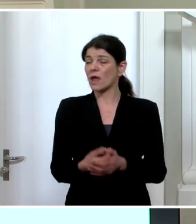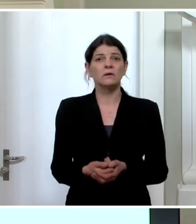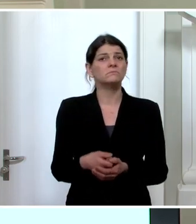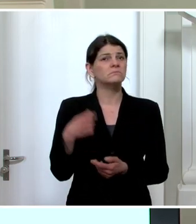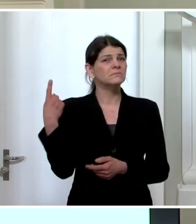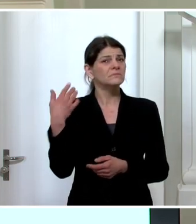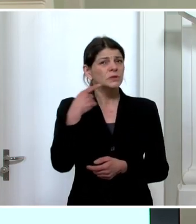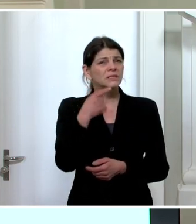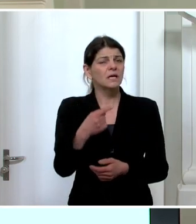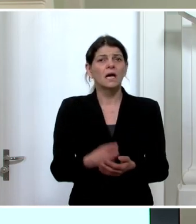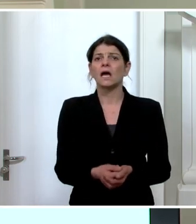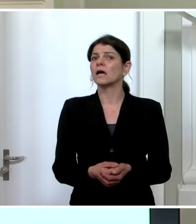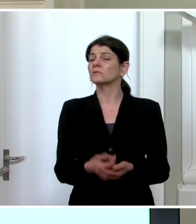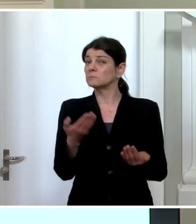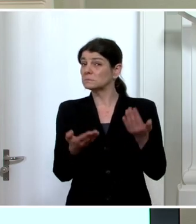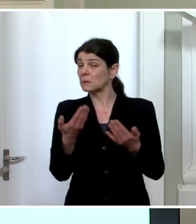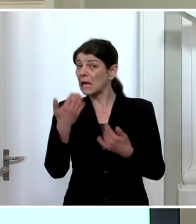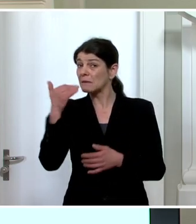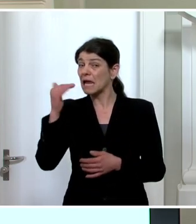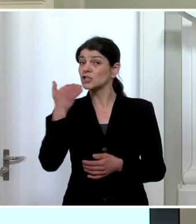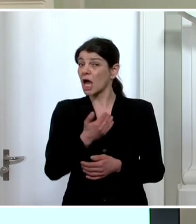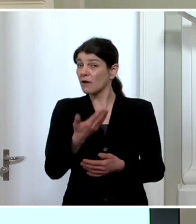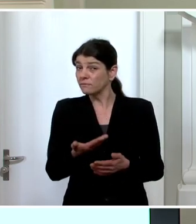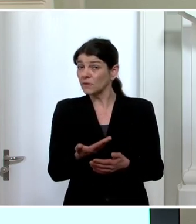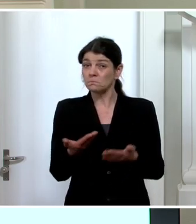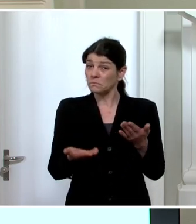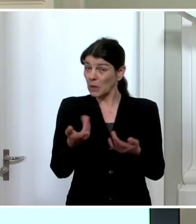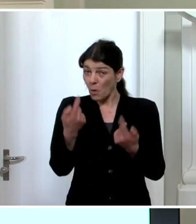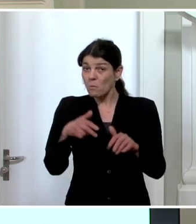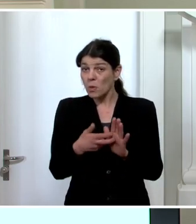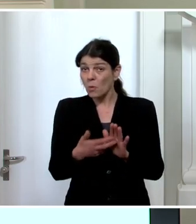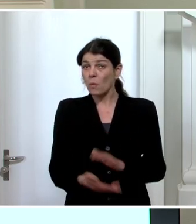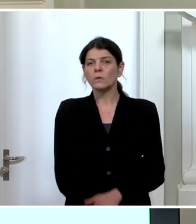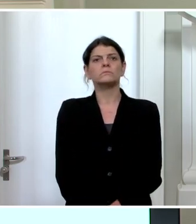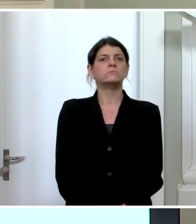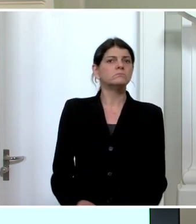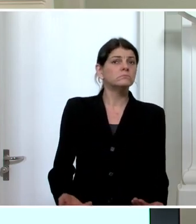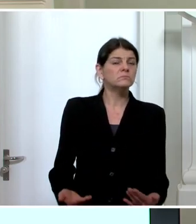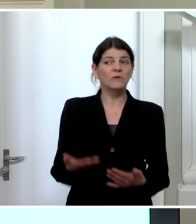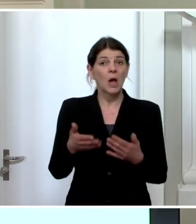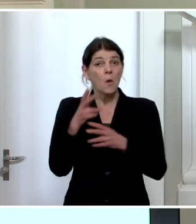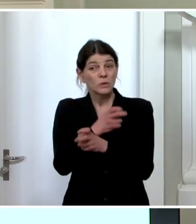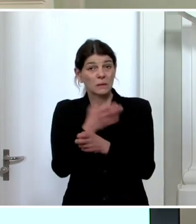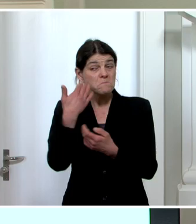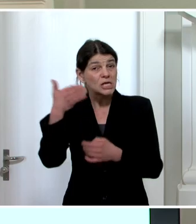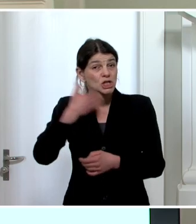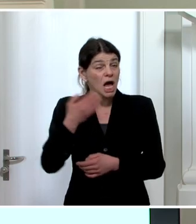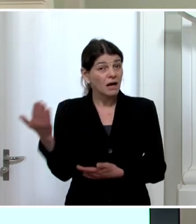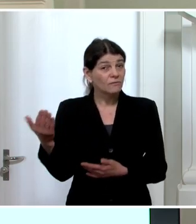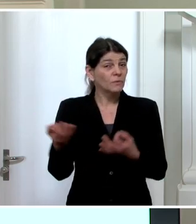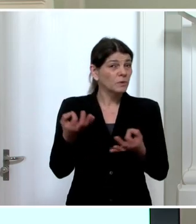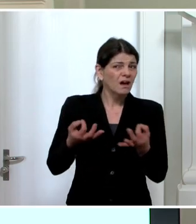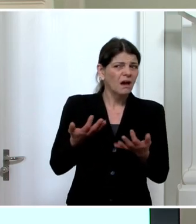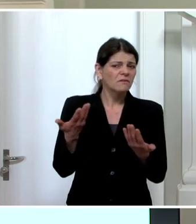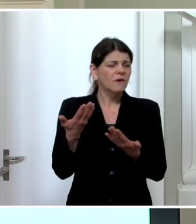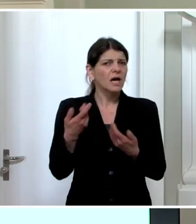dass da eventuell Verschärfungen eintreten können seitens Österreich. Was wäre das